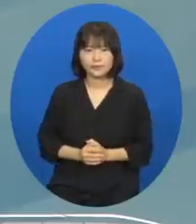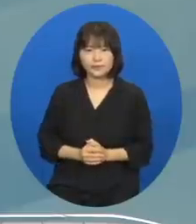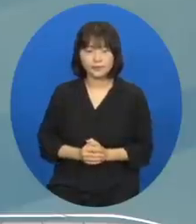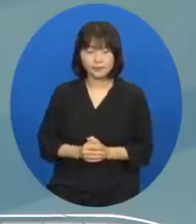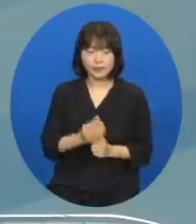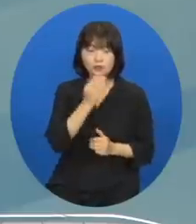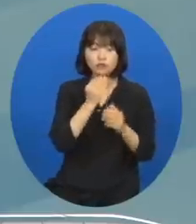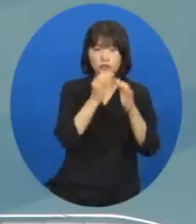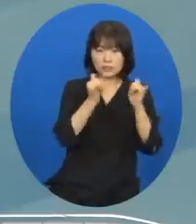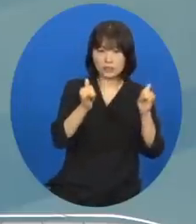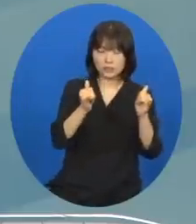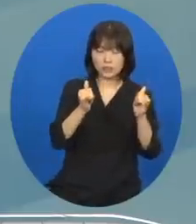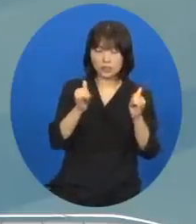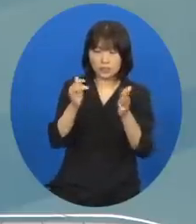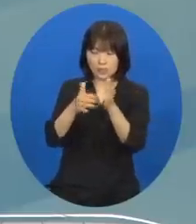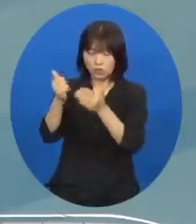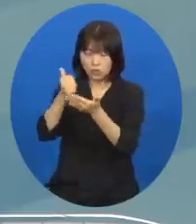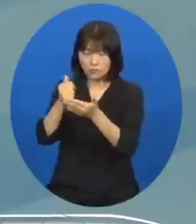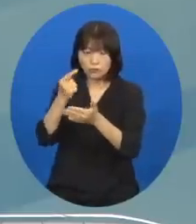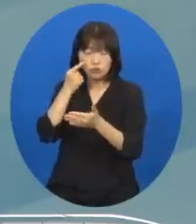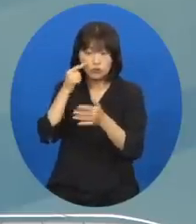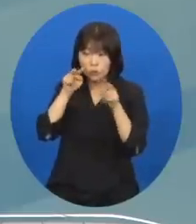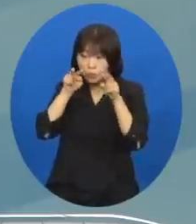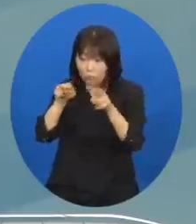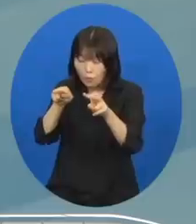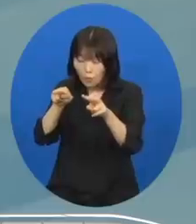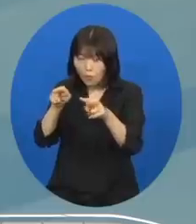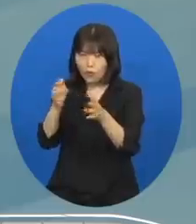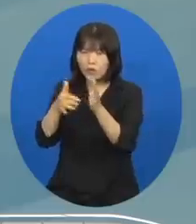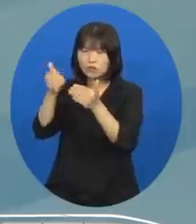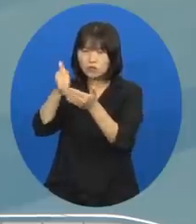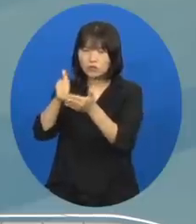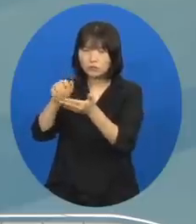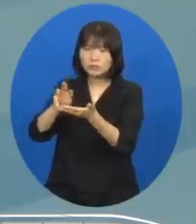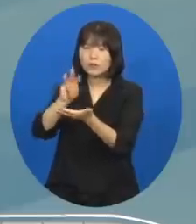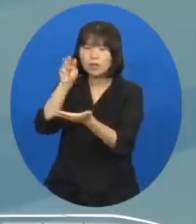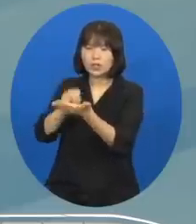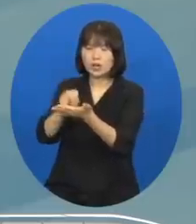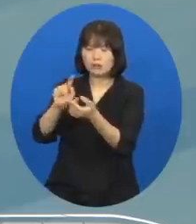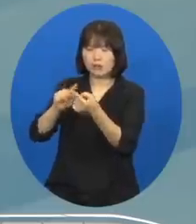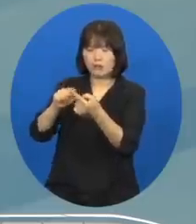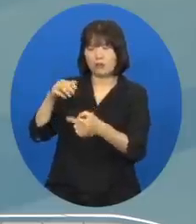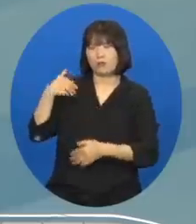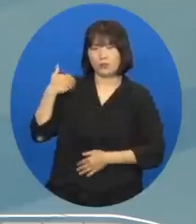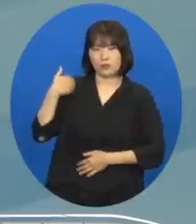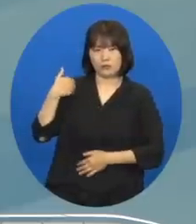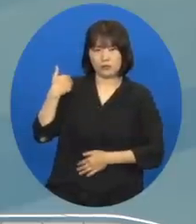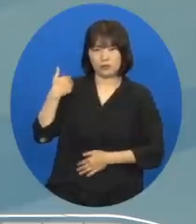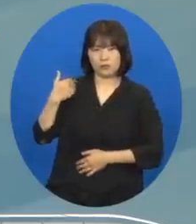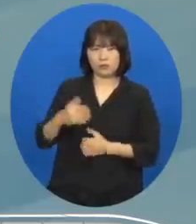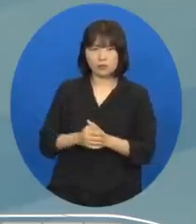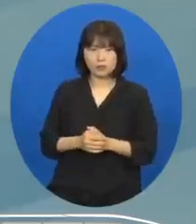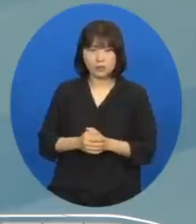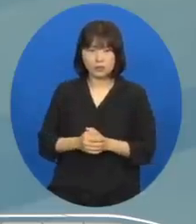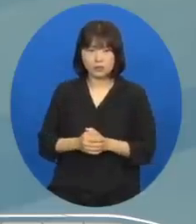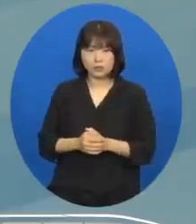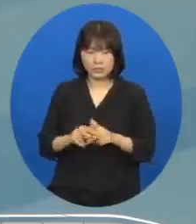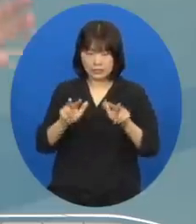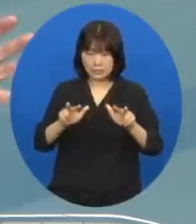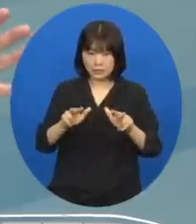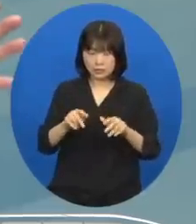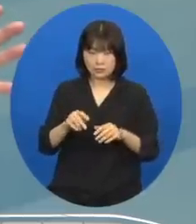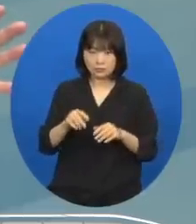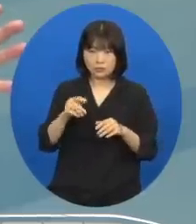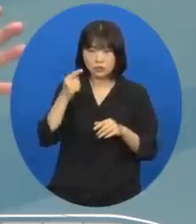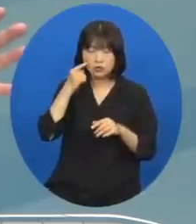유대인들은 예수님을 눈으로 보고도 예수님이 메시아인 줄 몰랐습니다. 지금은 눈으로